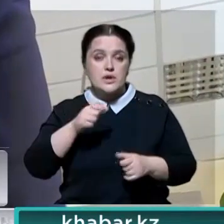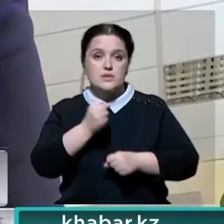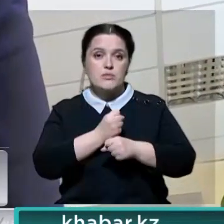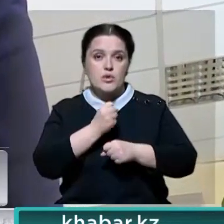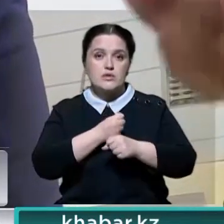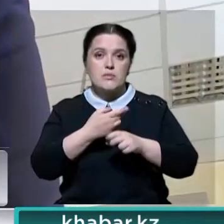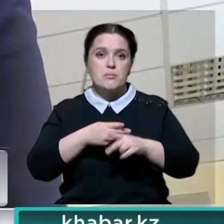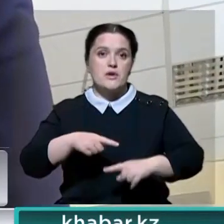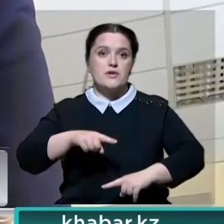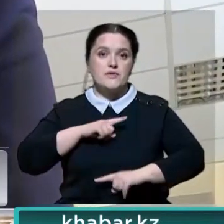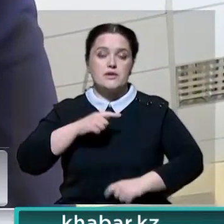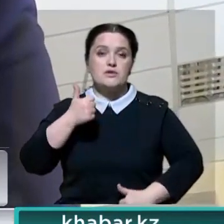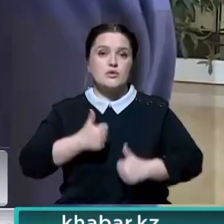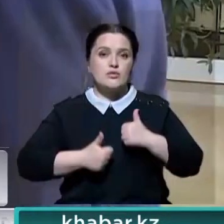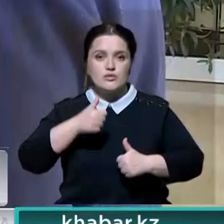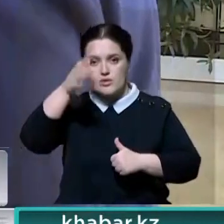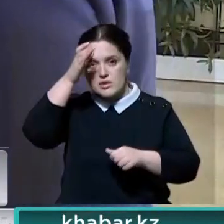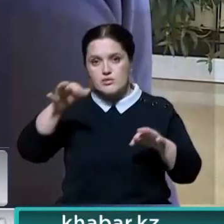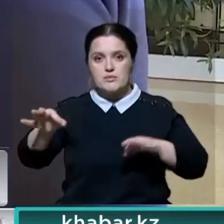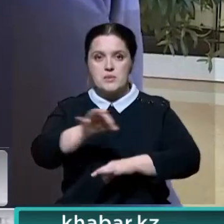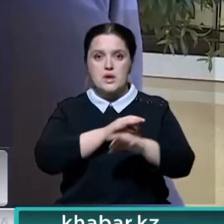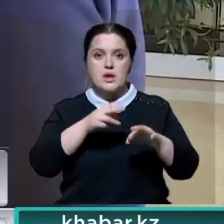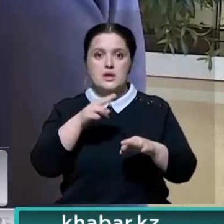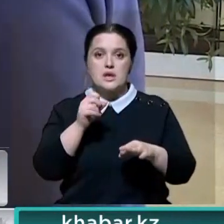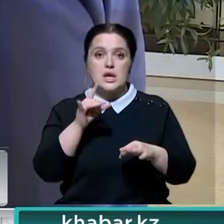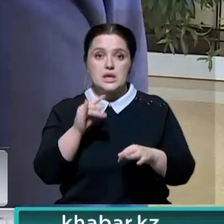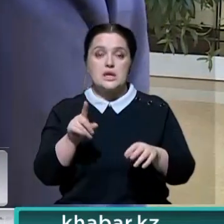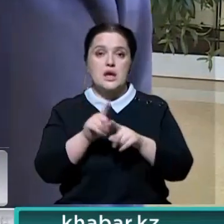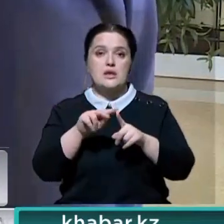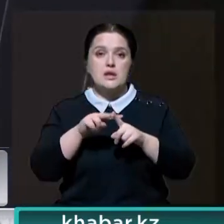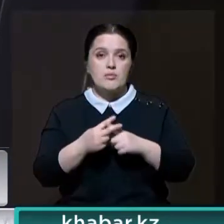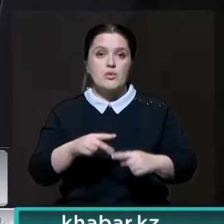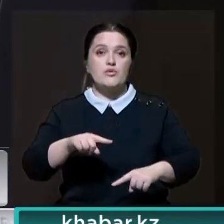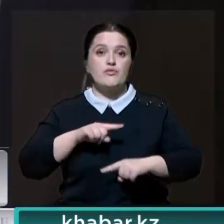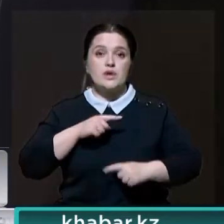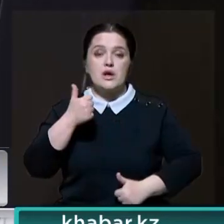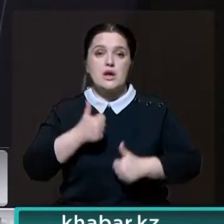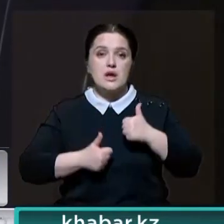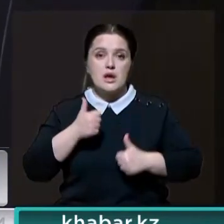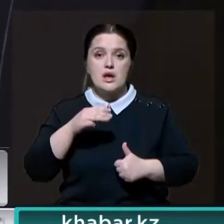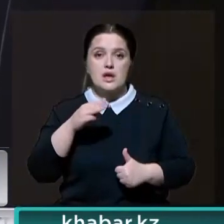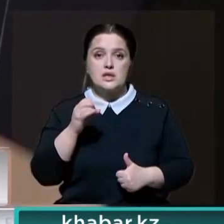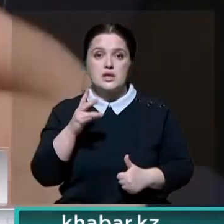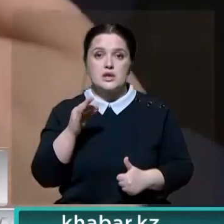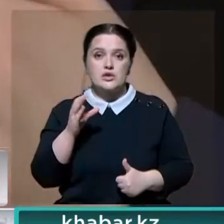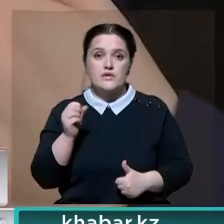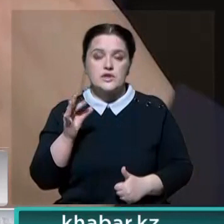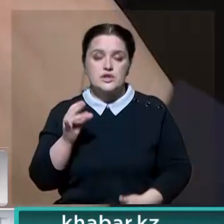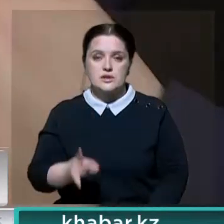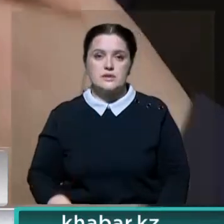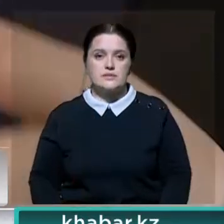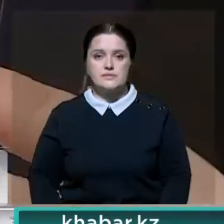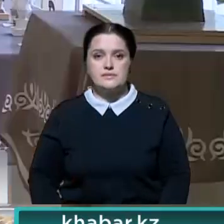авторы разработки попали в число финалистов конкурса научных проектов «Дарен», а также стали полуфиналистами конкурса